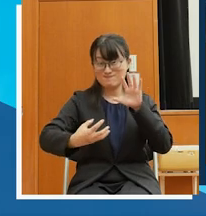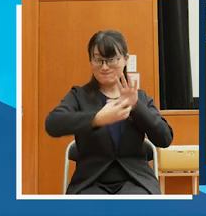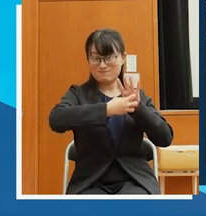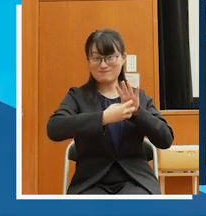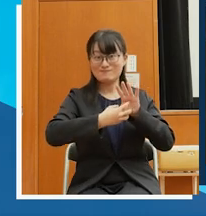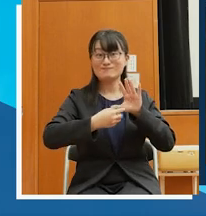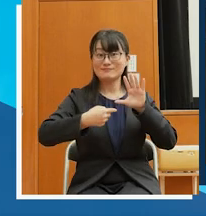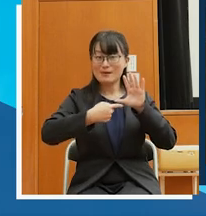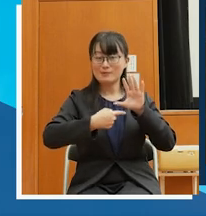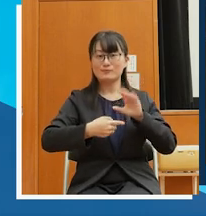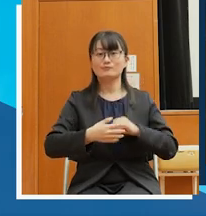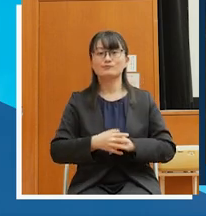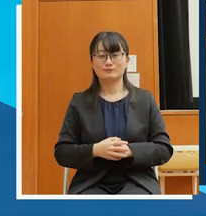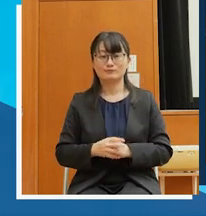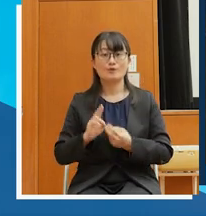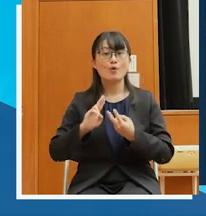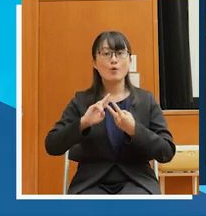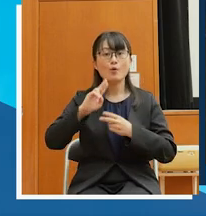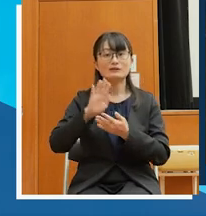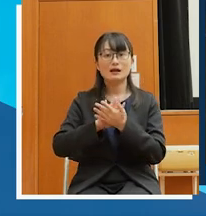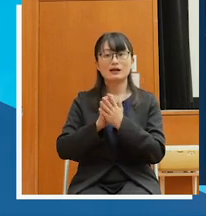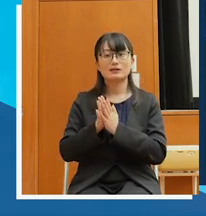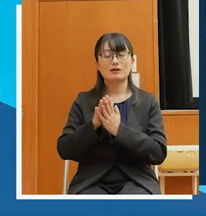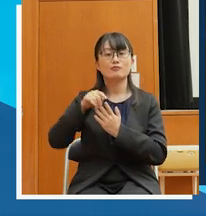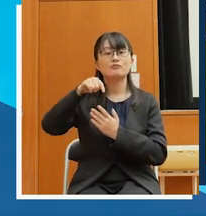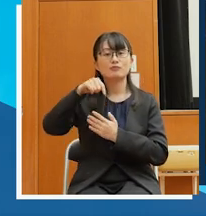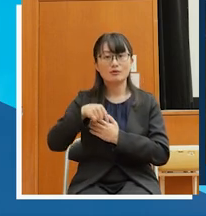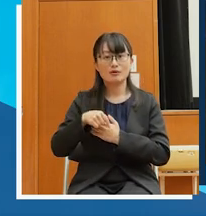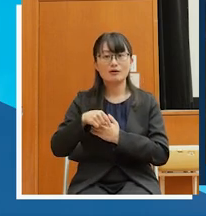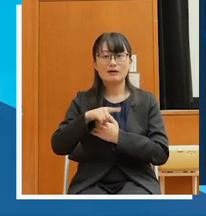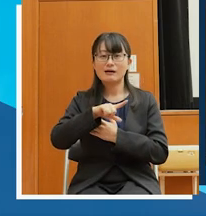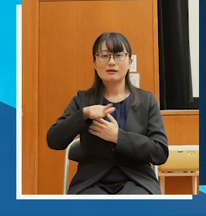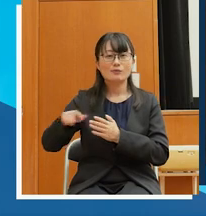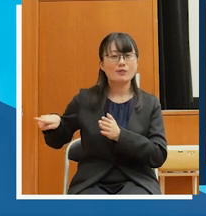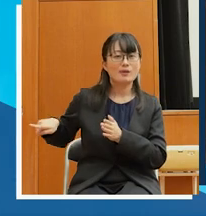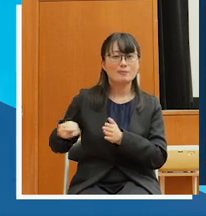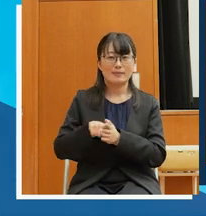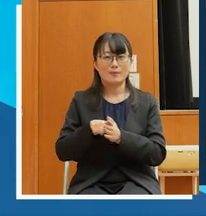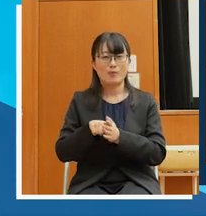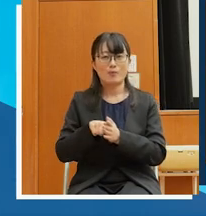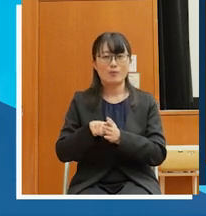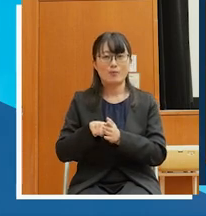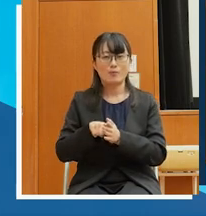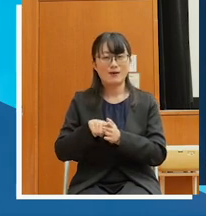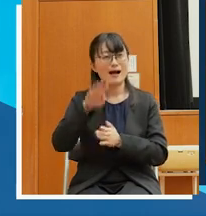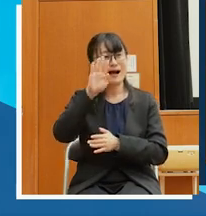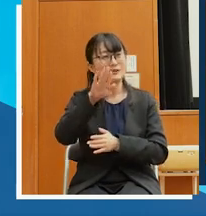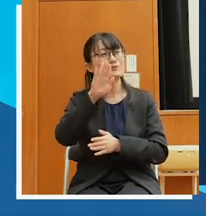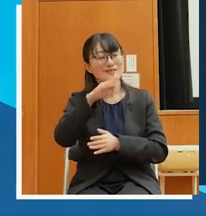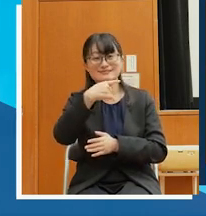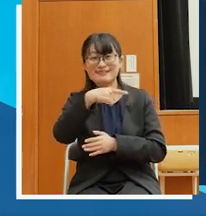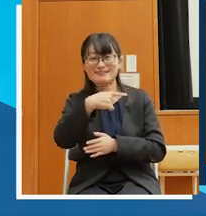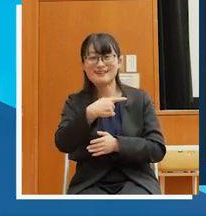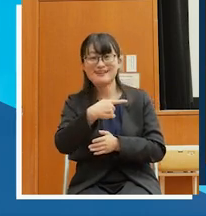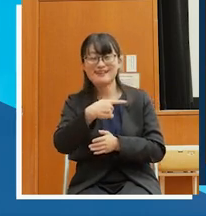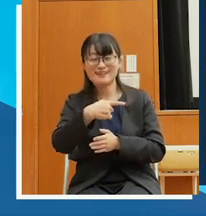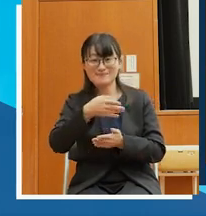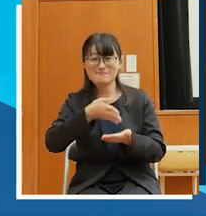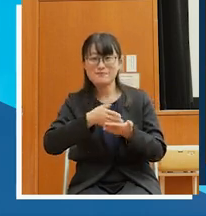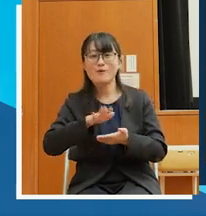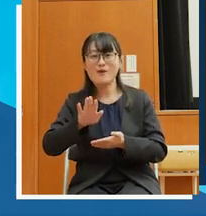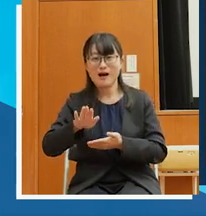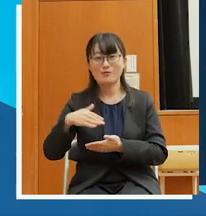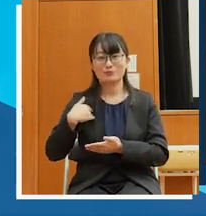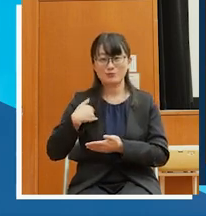います沖縄県はこれまで何度も後ほどあの本田先生からもお話をしていただきますけどあの沖縄